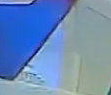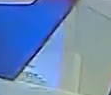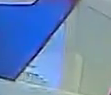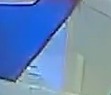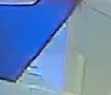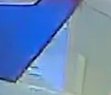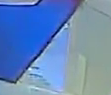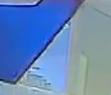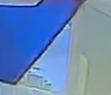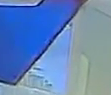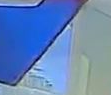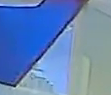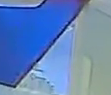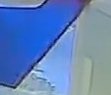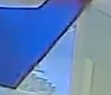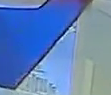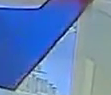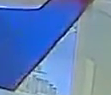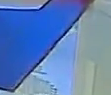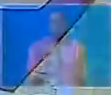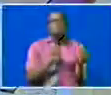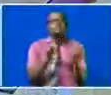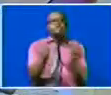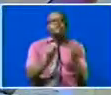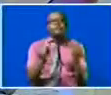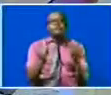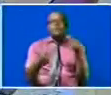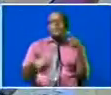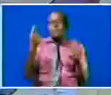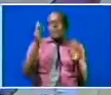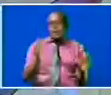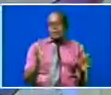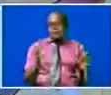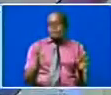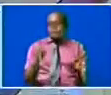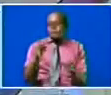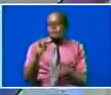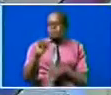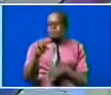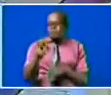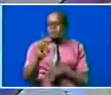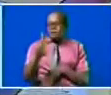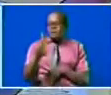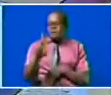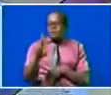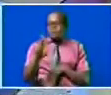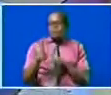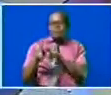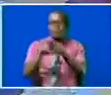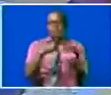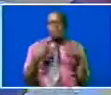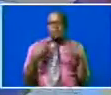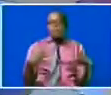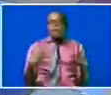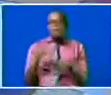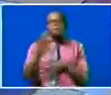Juma. Takujuza habari hapo bondia aliyetoa medali ya shaba katika mashindano ya Jumuiya ya Madola. Ongare anaomba